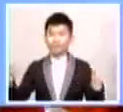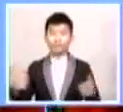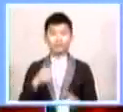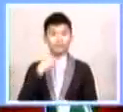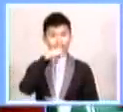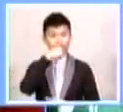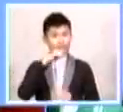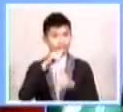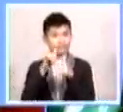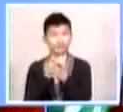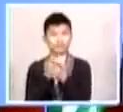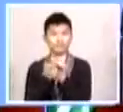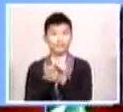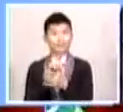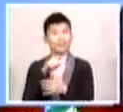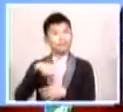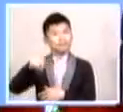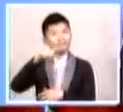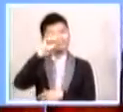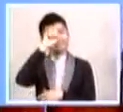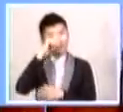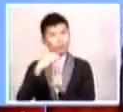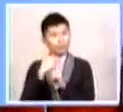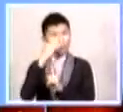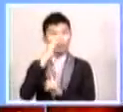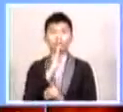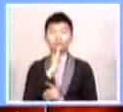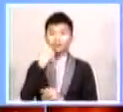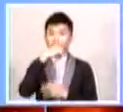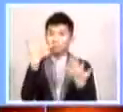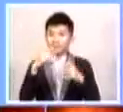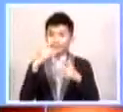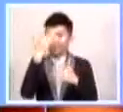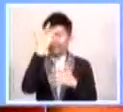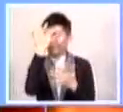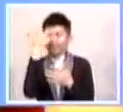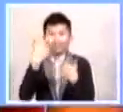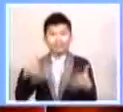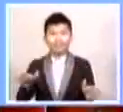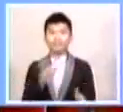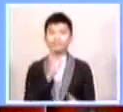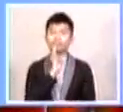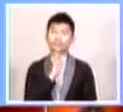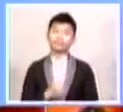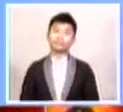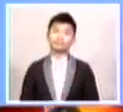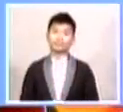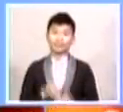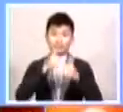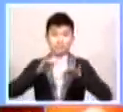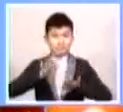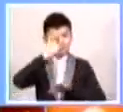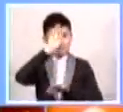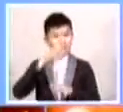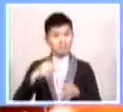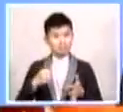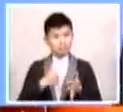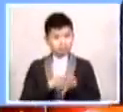人民的期待很高，台湾的问题很多。民进党要有志